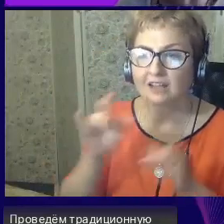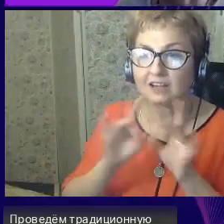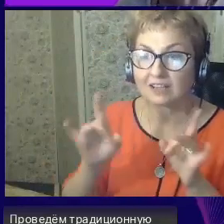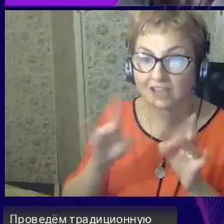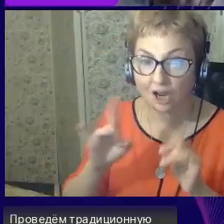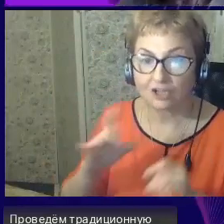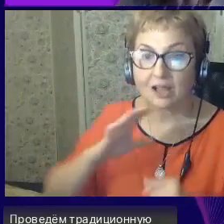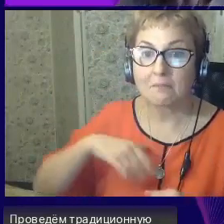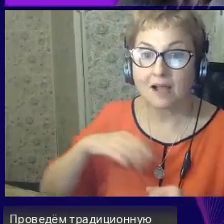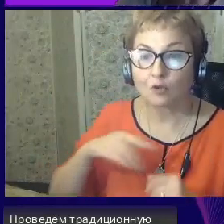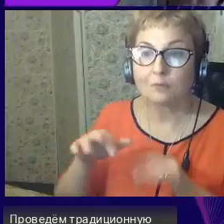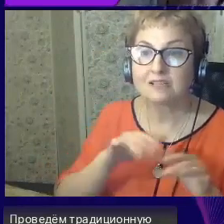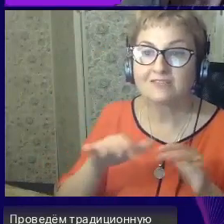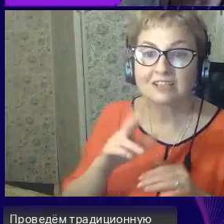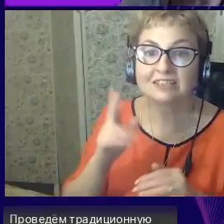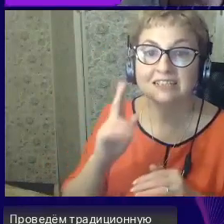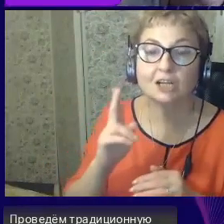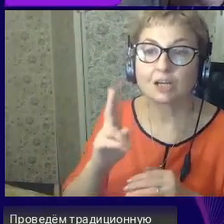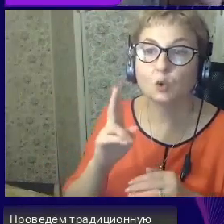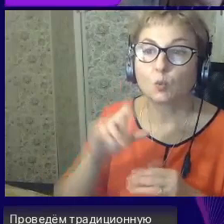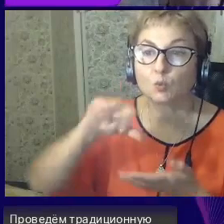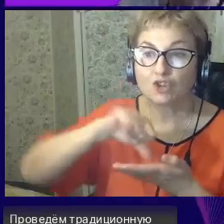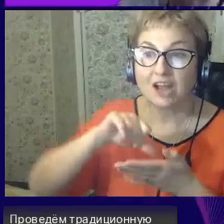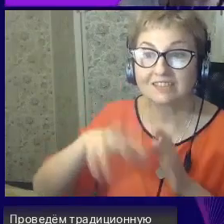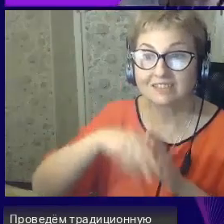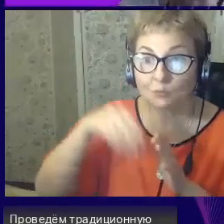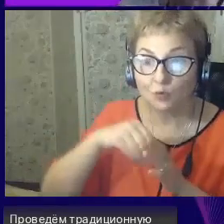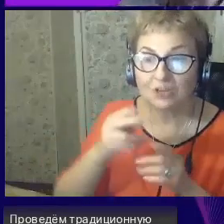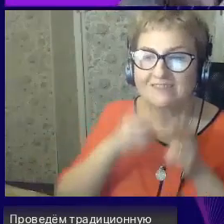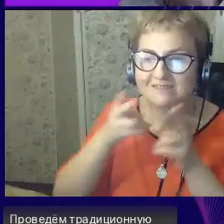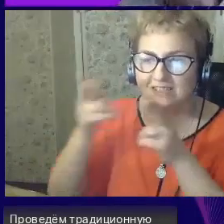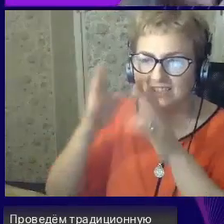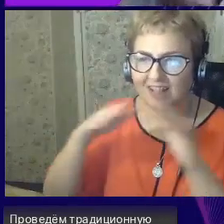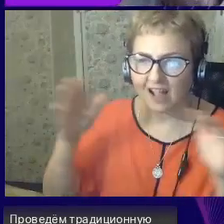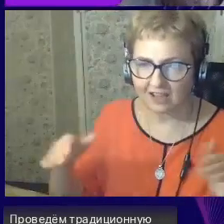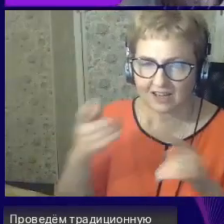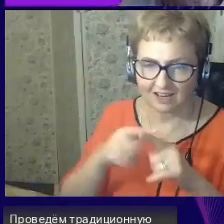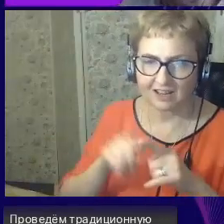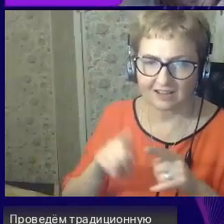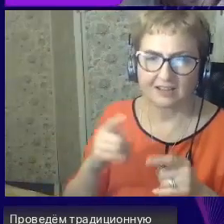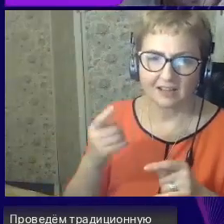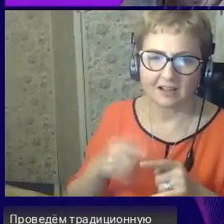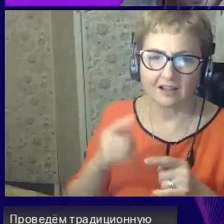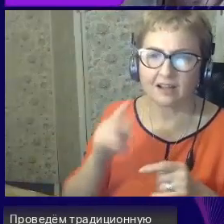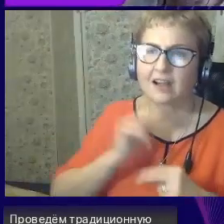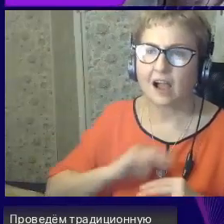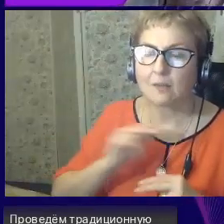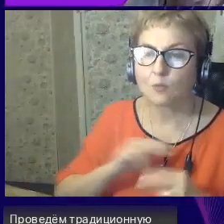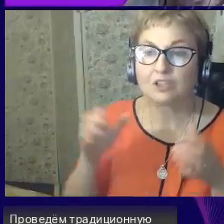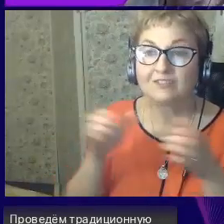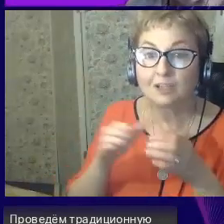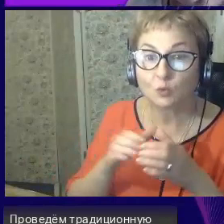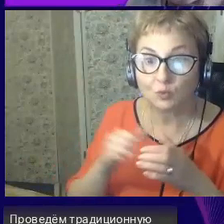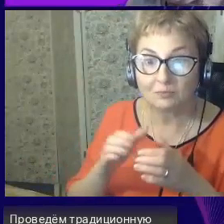Вот. Потом мы двинулись к участию в сборах и выезду в лагеря, то есть это опять-таки работа в